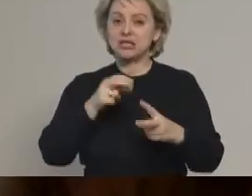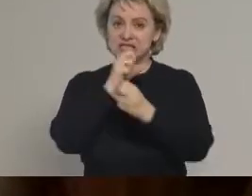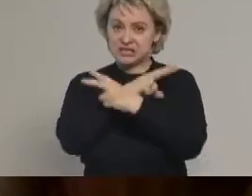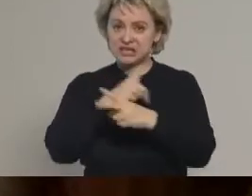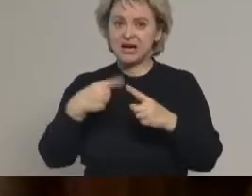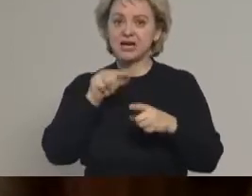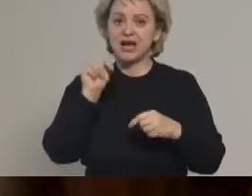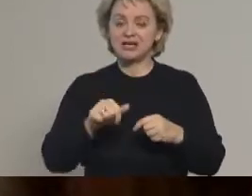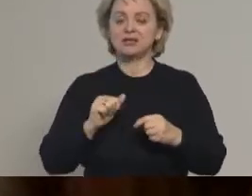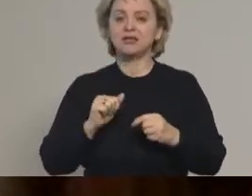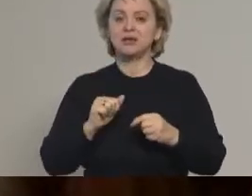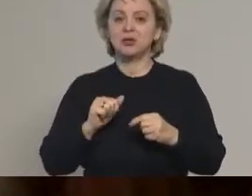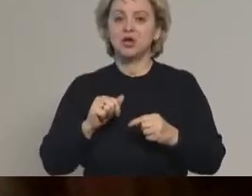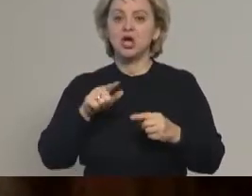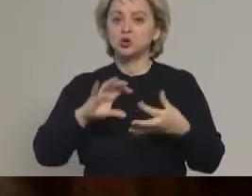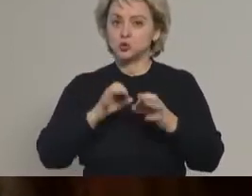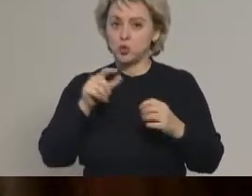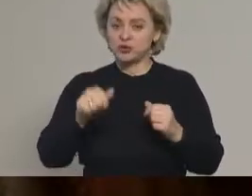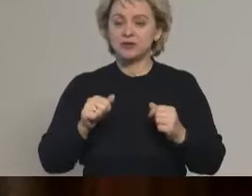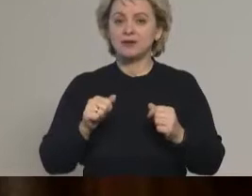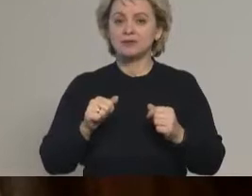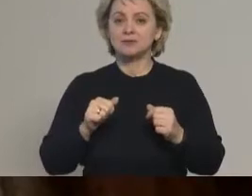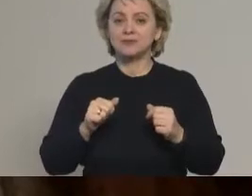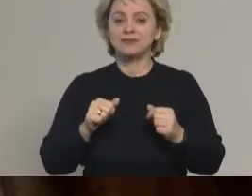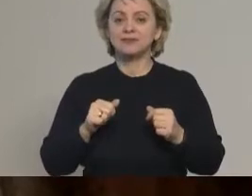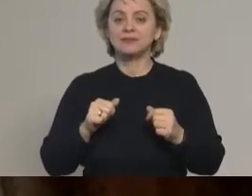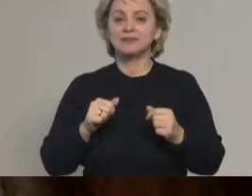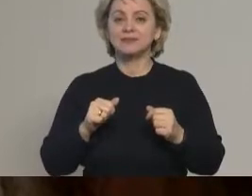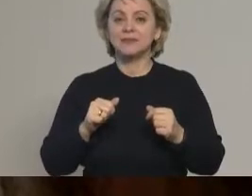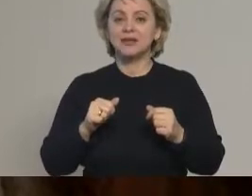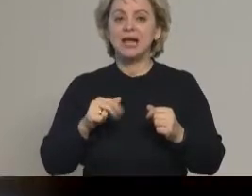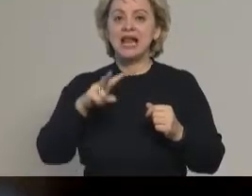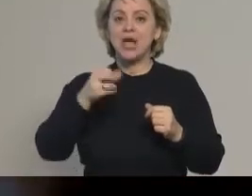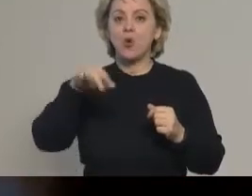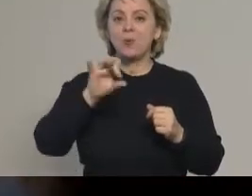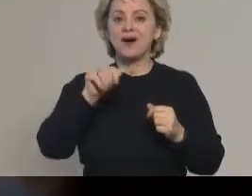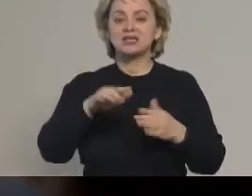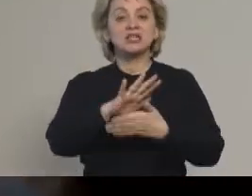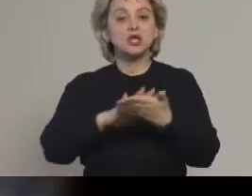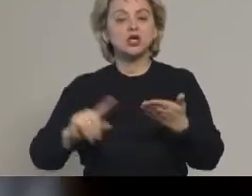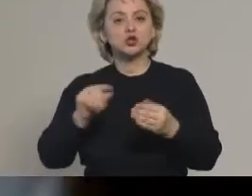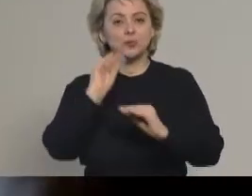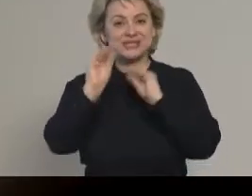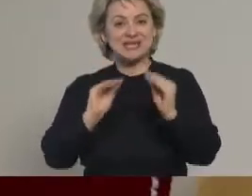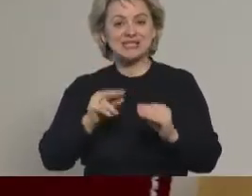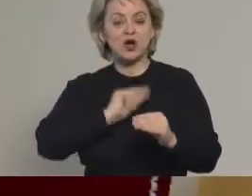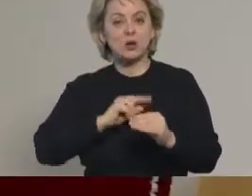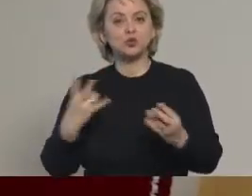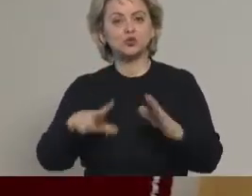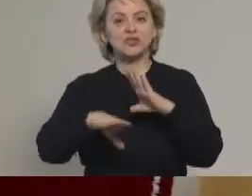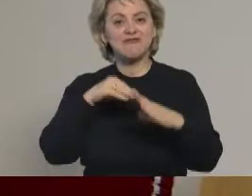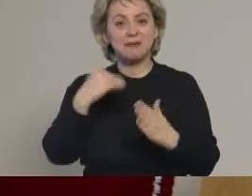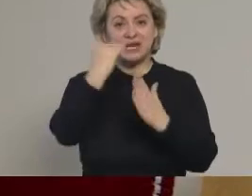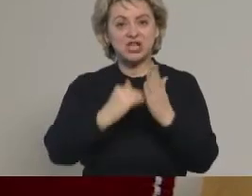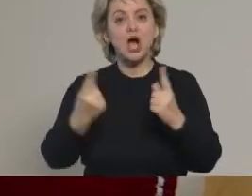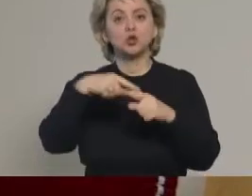Это собака. Это сорок. Медведь. Леопард. Далее, чтобы составить алгоритм, нужно выбрать